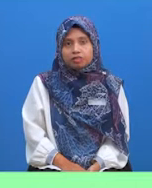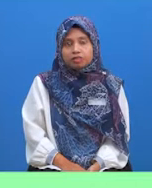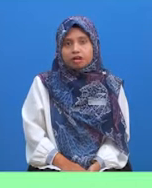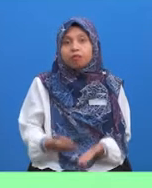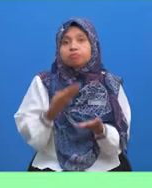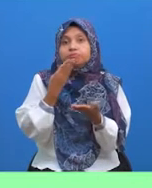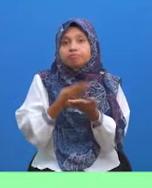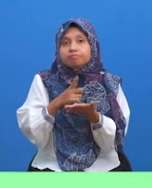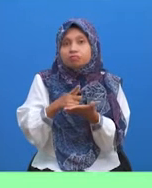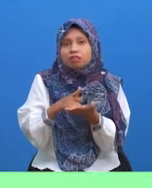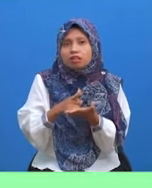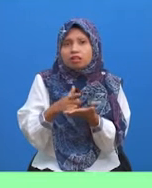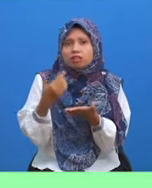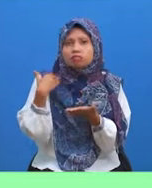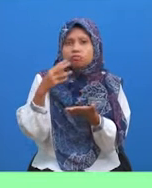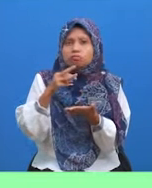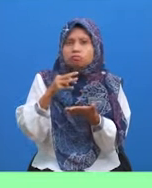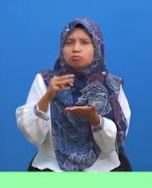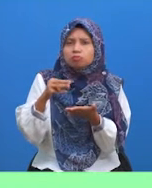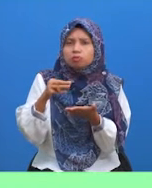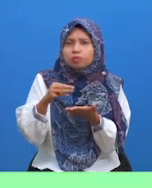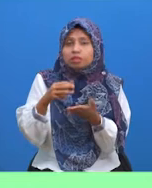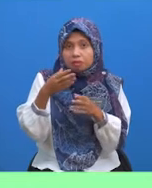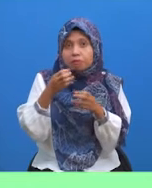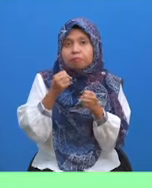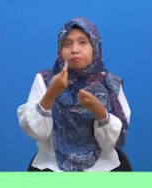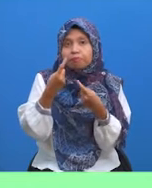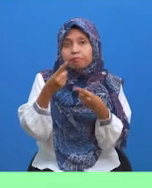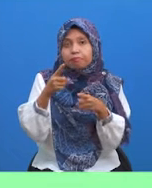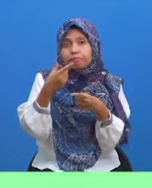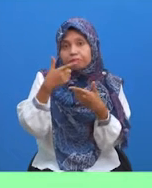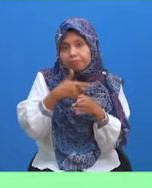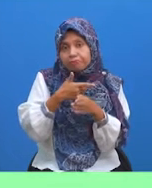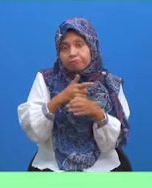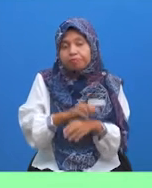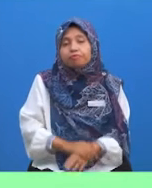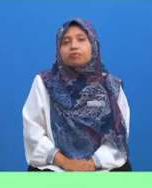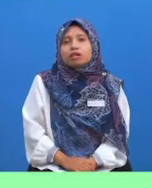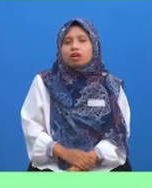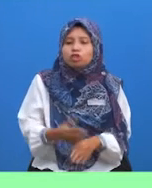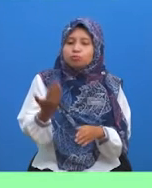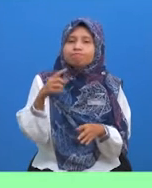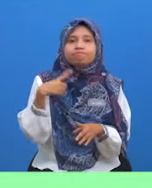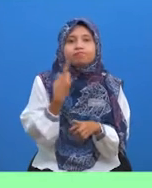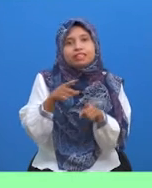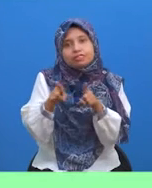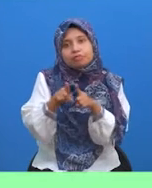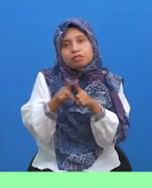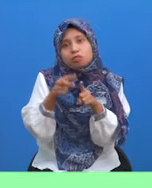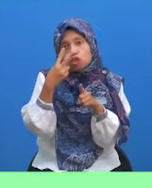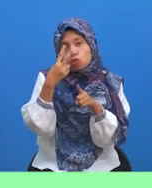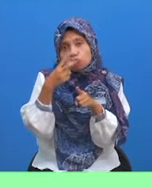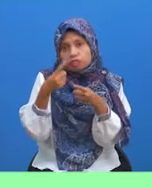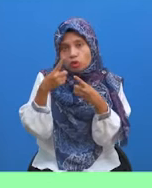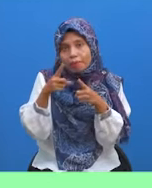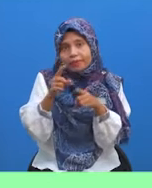Baiklah murid-murid adakah anda telah subuh menjauh latihan ini Mari kita sama-sama simak